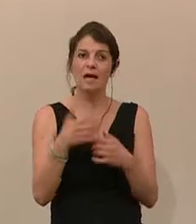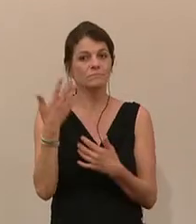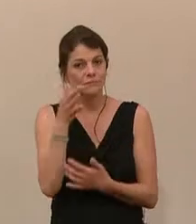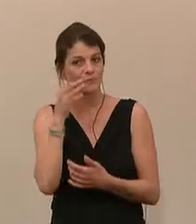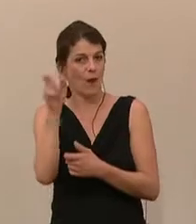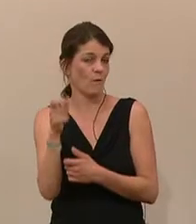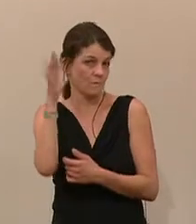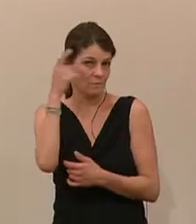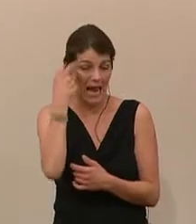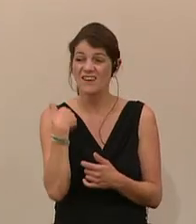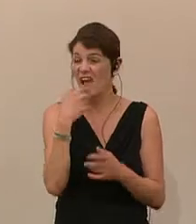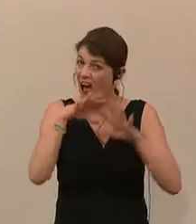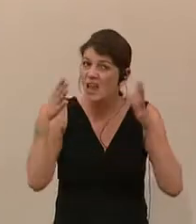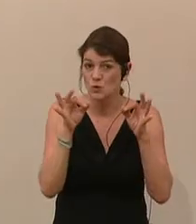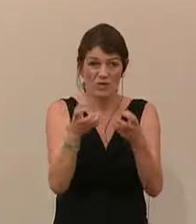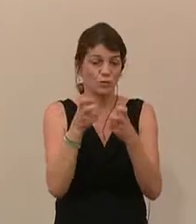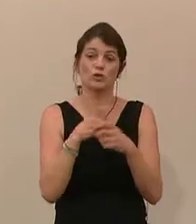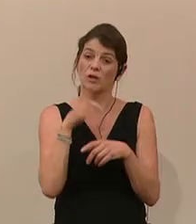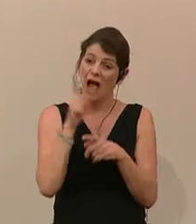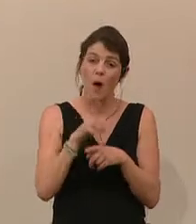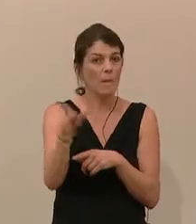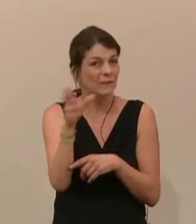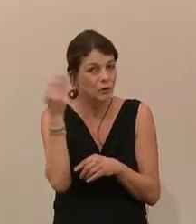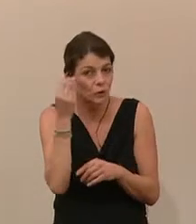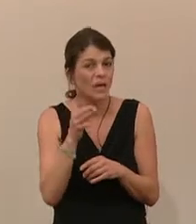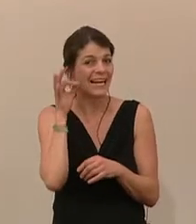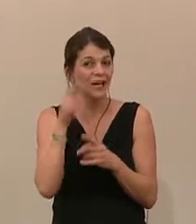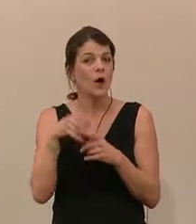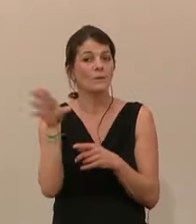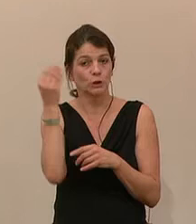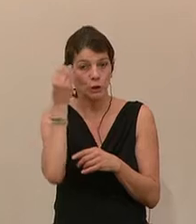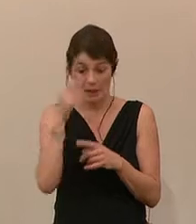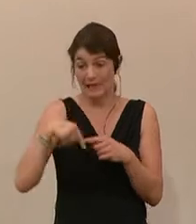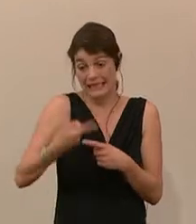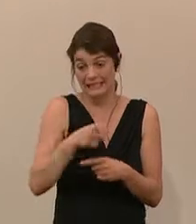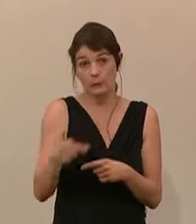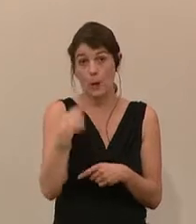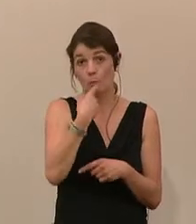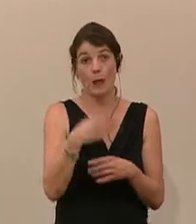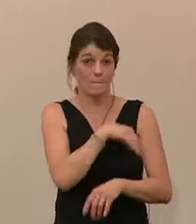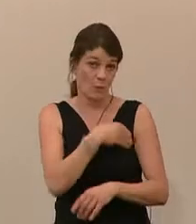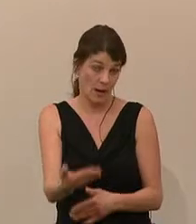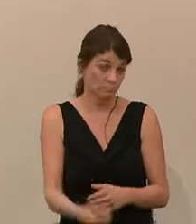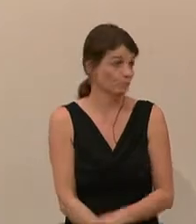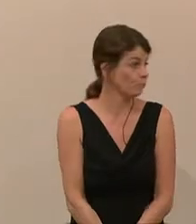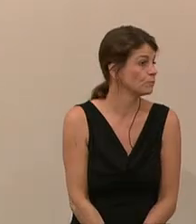aus alles Gute wünschen und auch ihren Mitschülerinnen und Schülern. Es ist nächste Woche die mündliche Matura.